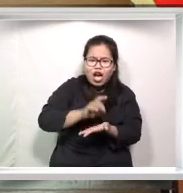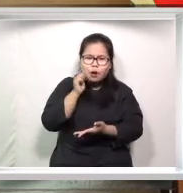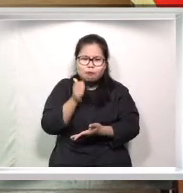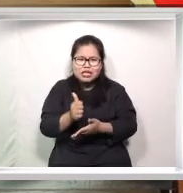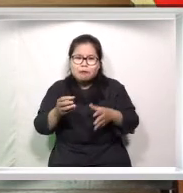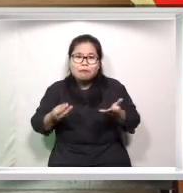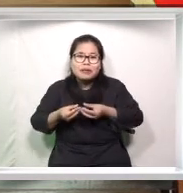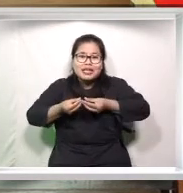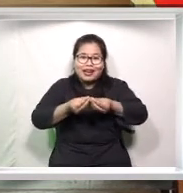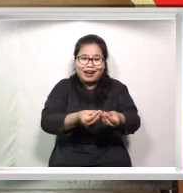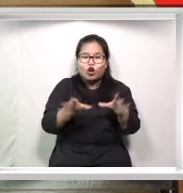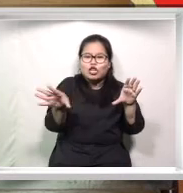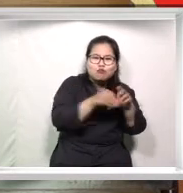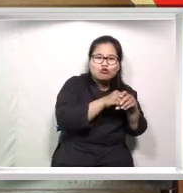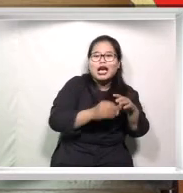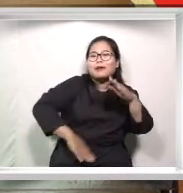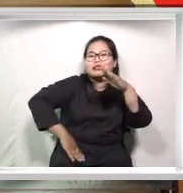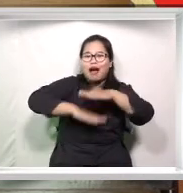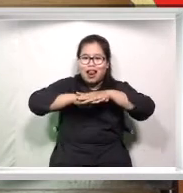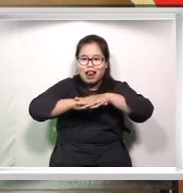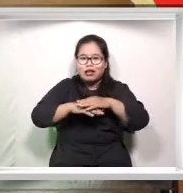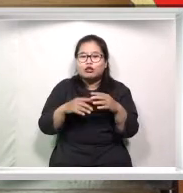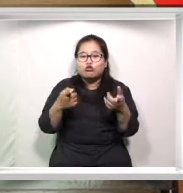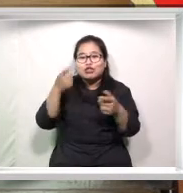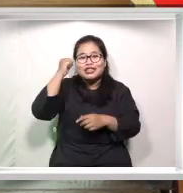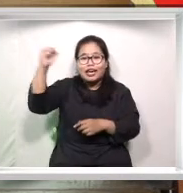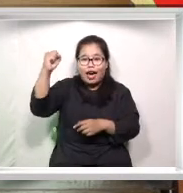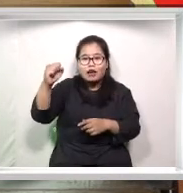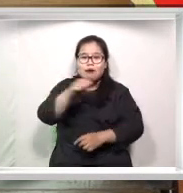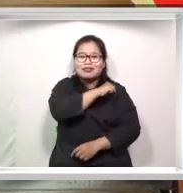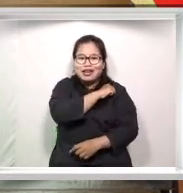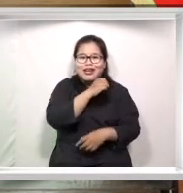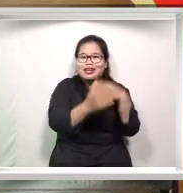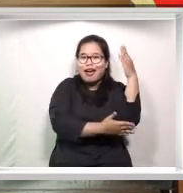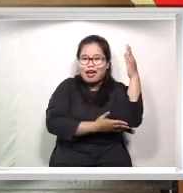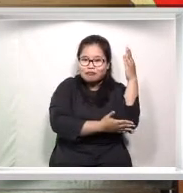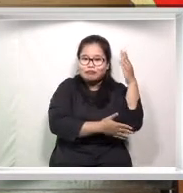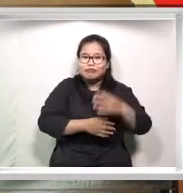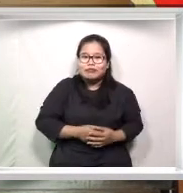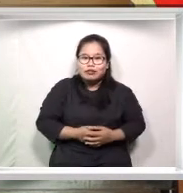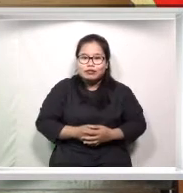memberikan kontribusi yang maksimal untuk kejayaan bangsa dan negara.